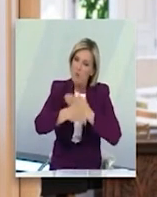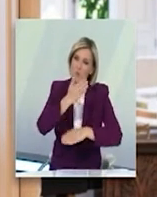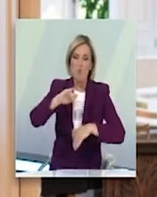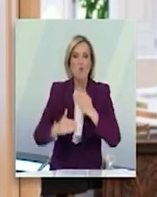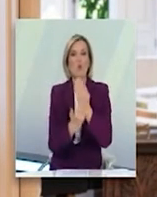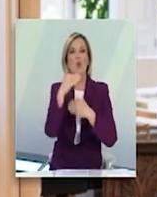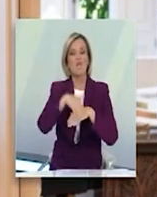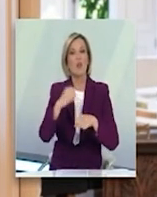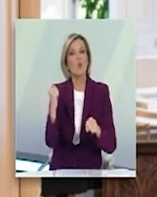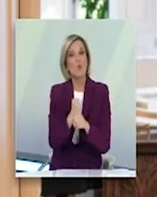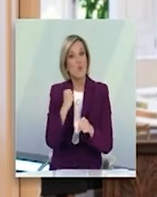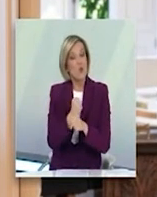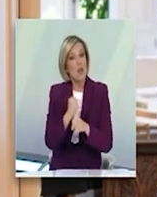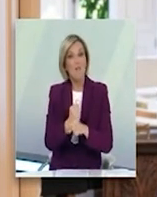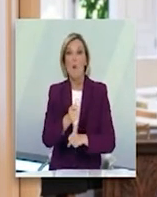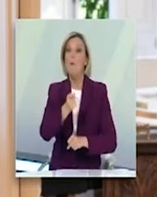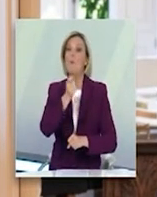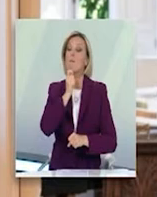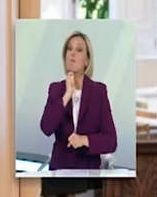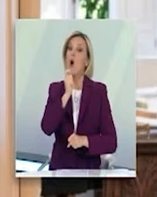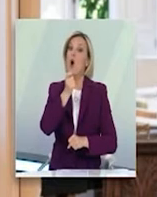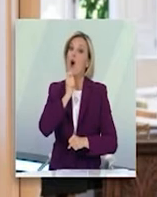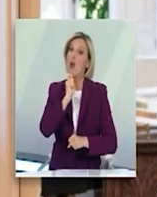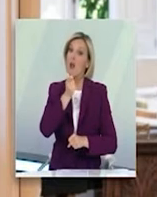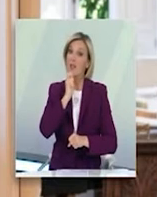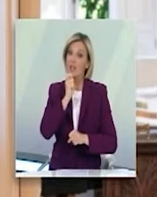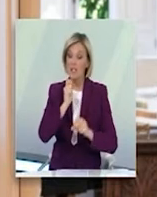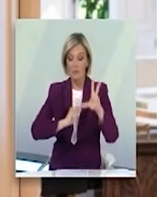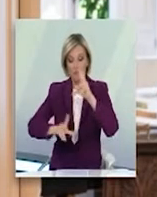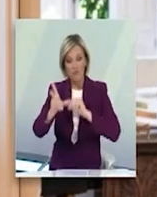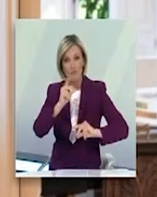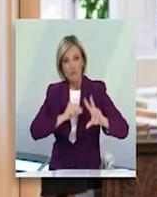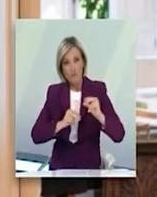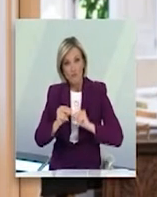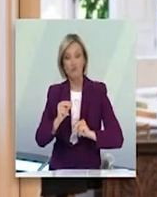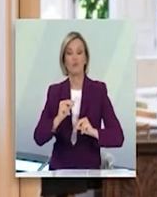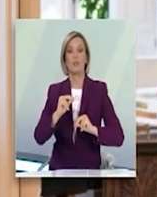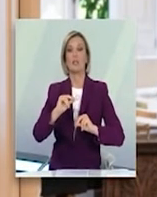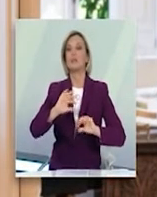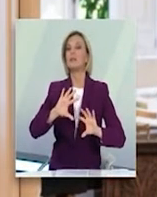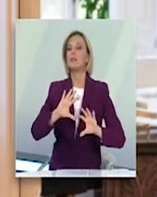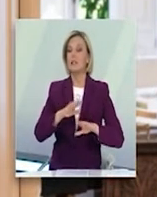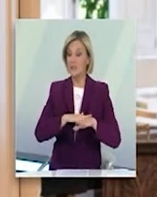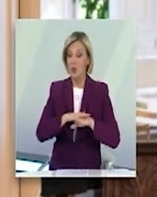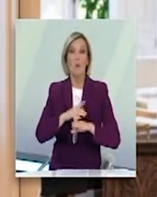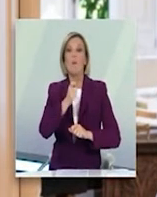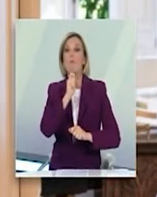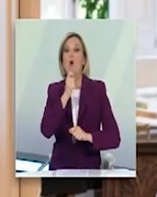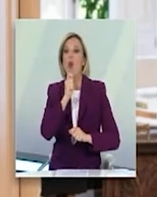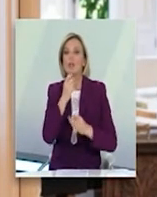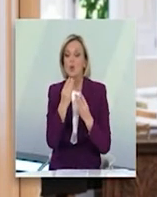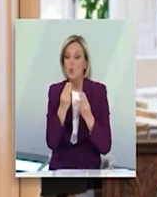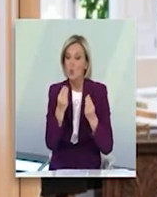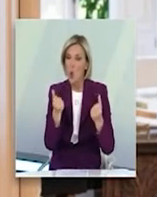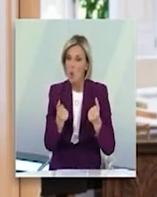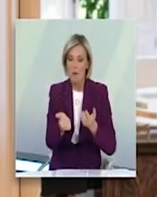πίεση. Και η πολιτική της σταδιακής και ελεγχόμενης άρσης των περιορισμών αποδίδει. Γιατί έστω και